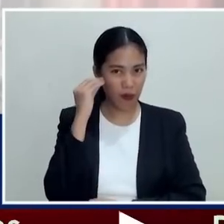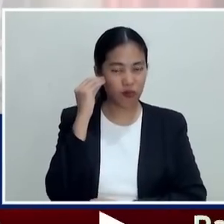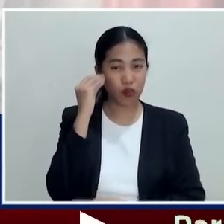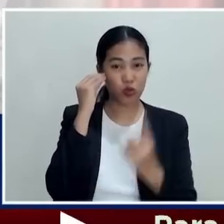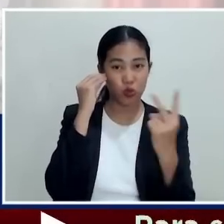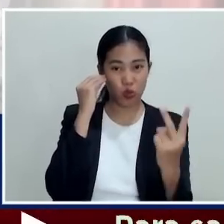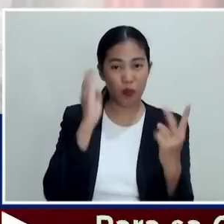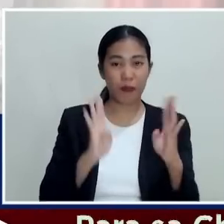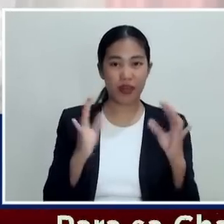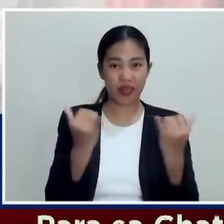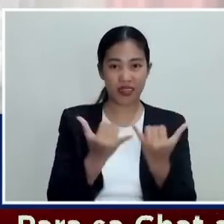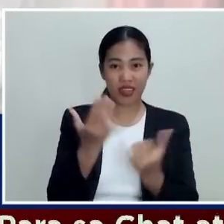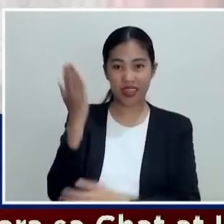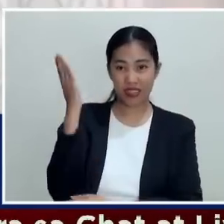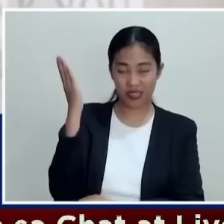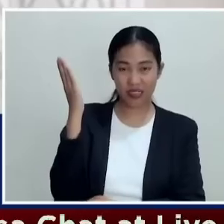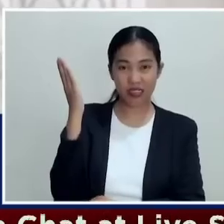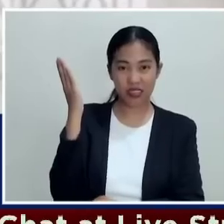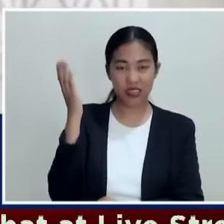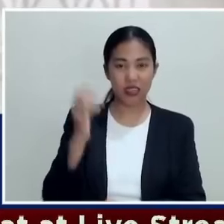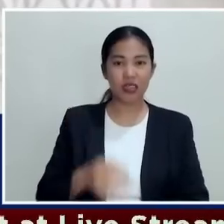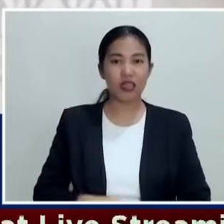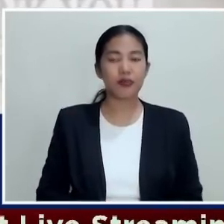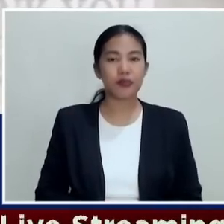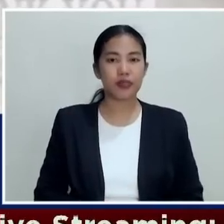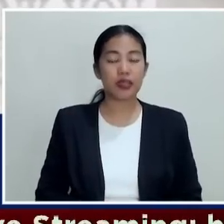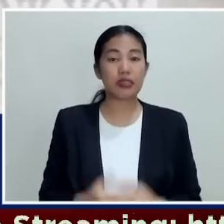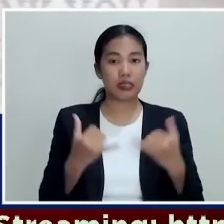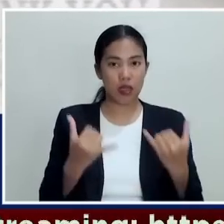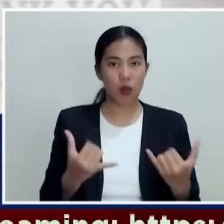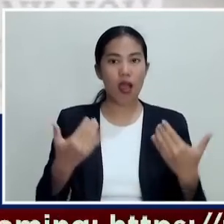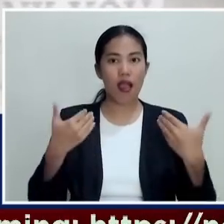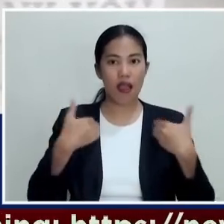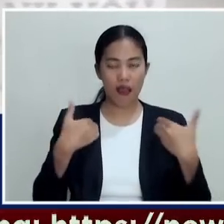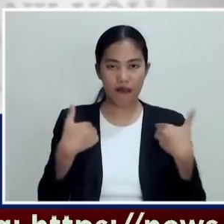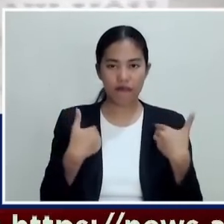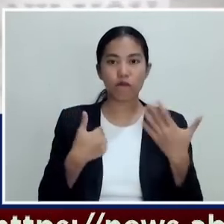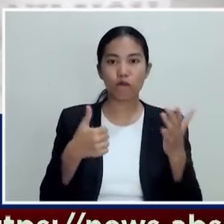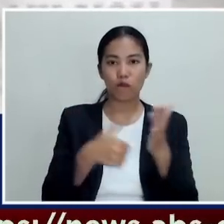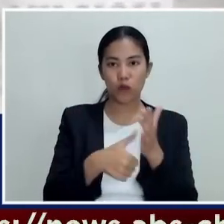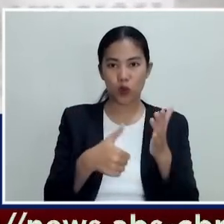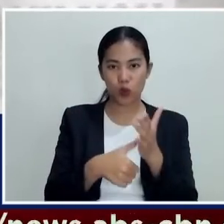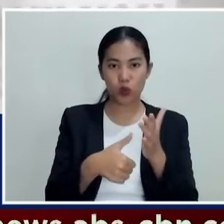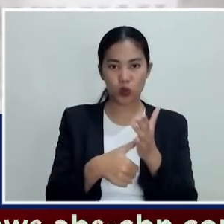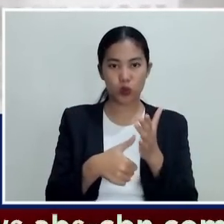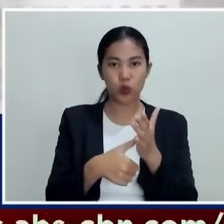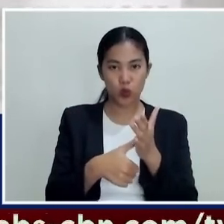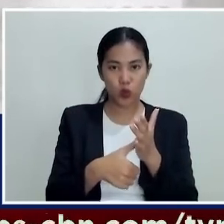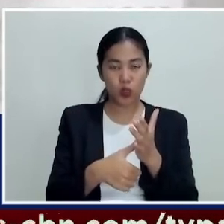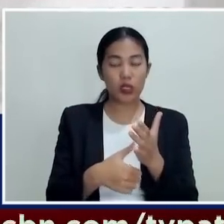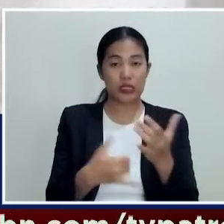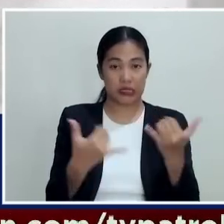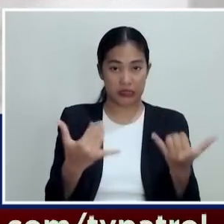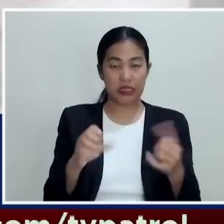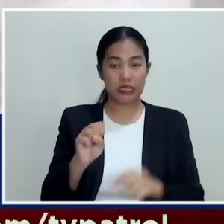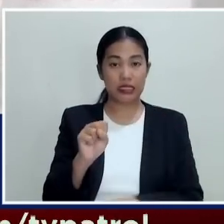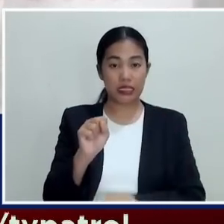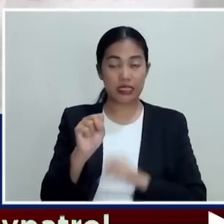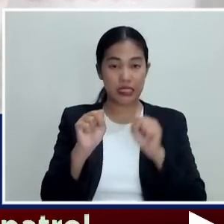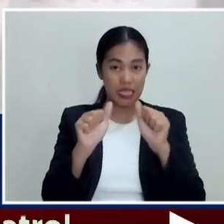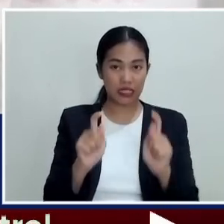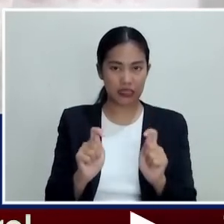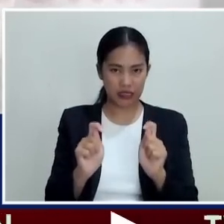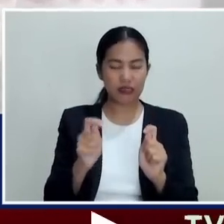Buganga matapos ang siege, idaraos ang isang plebisito ngayong Sabado sa Marawi City para sa pagbuo